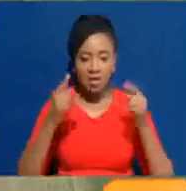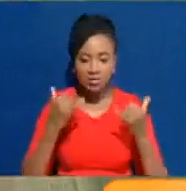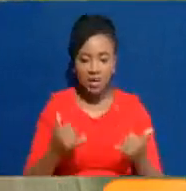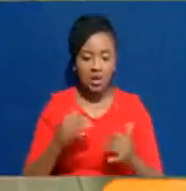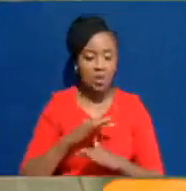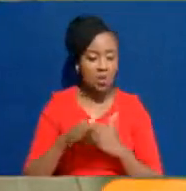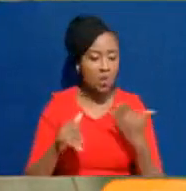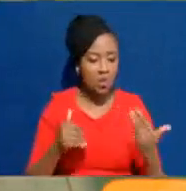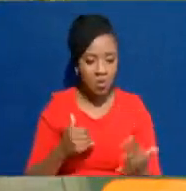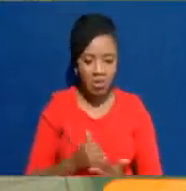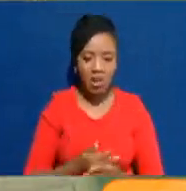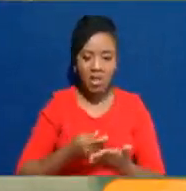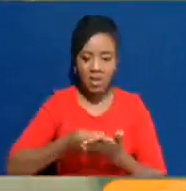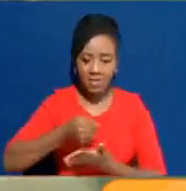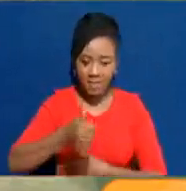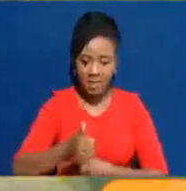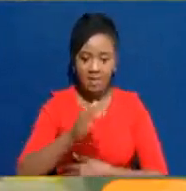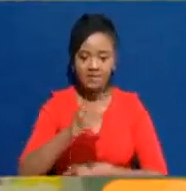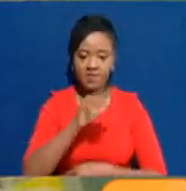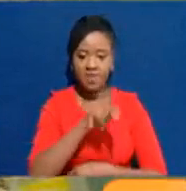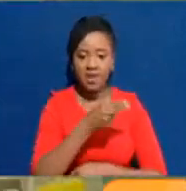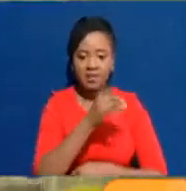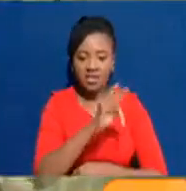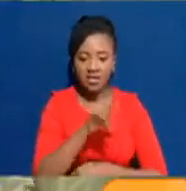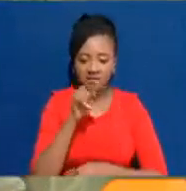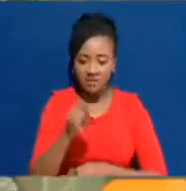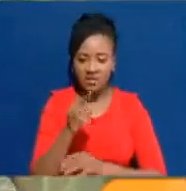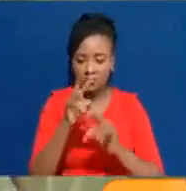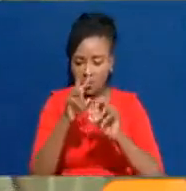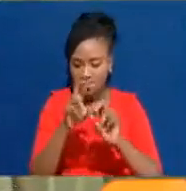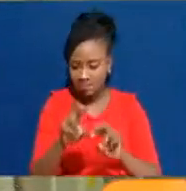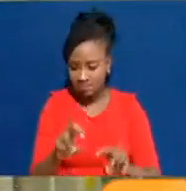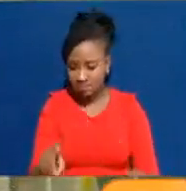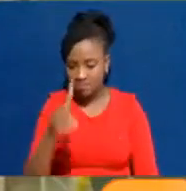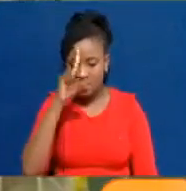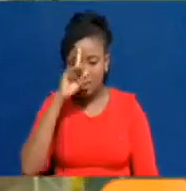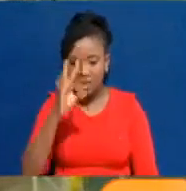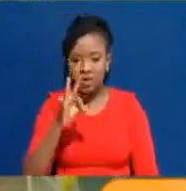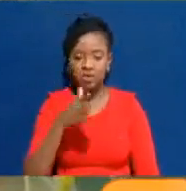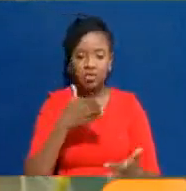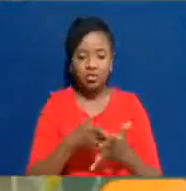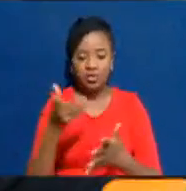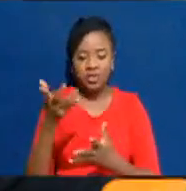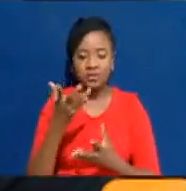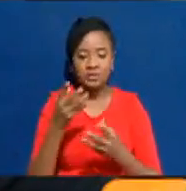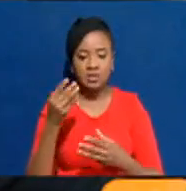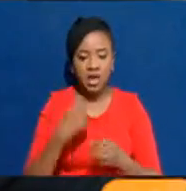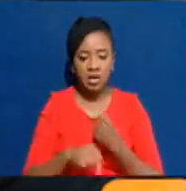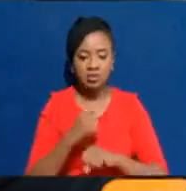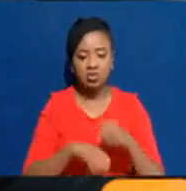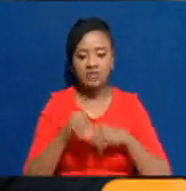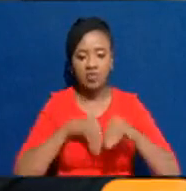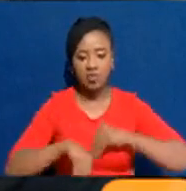yote yanayofanywa kutoka kwa hazina ya NHIF yatapigwa msasa kuzuia visa sawia vya ulagai. This